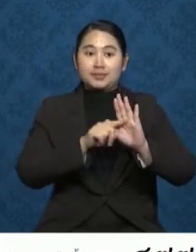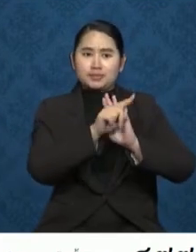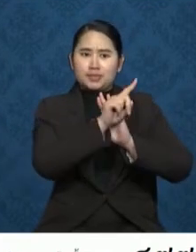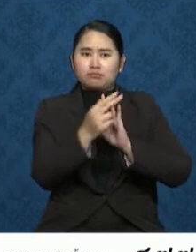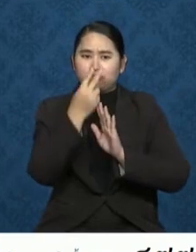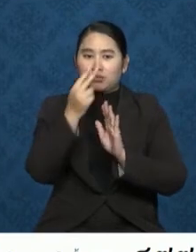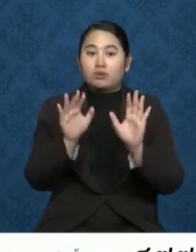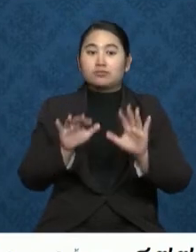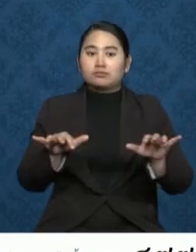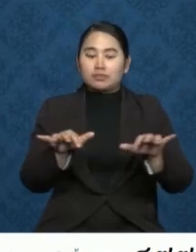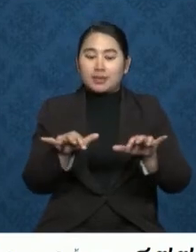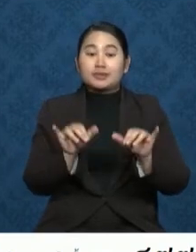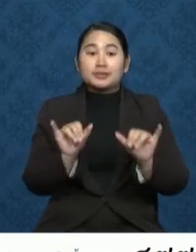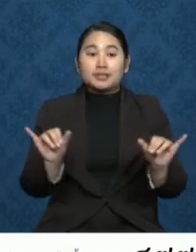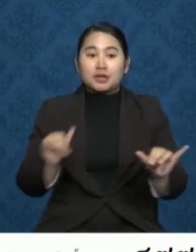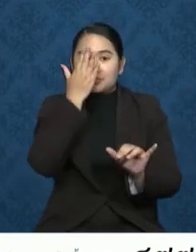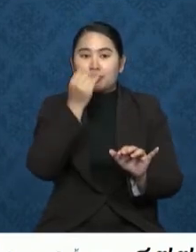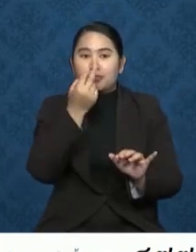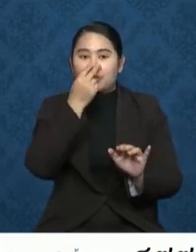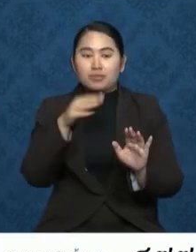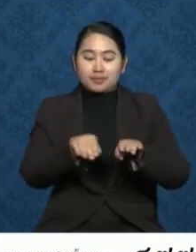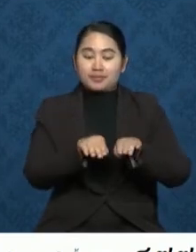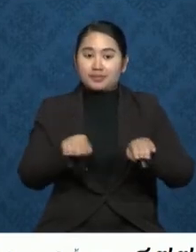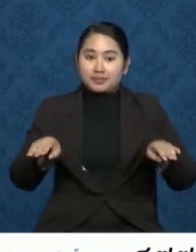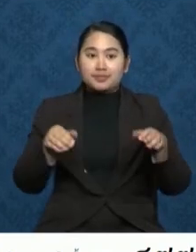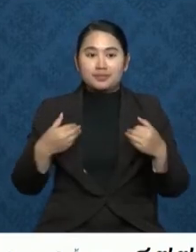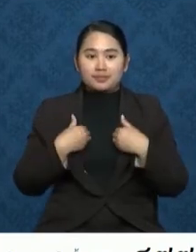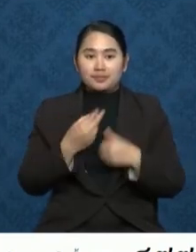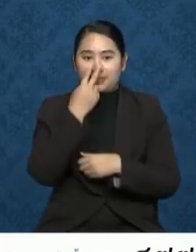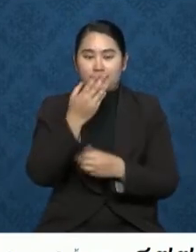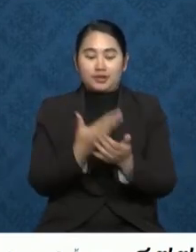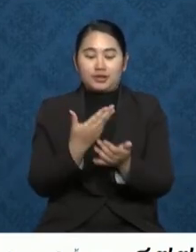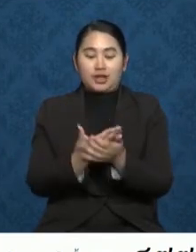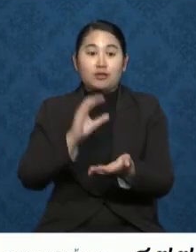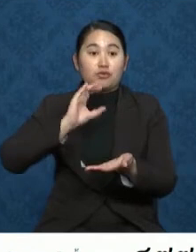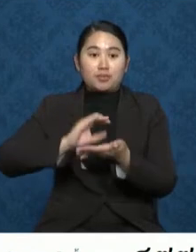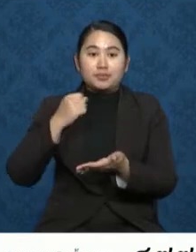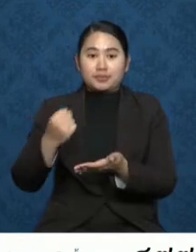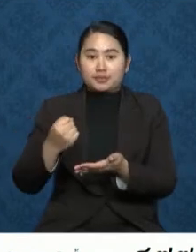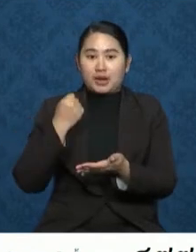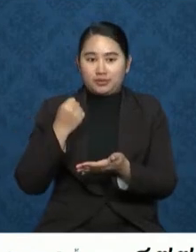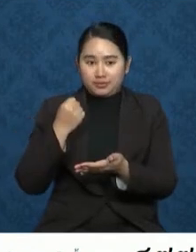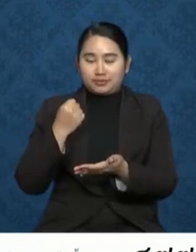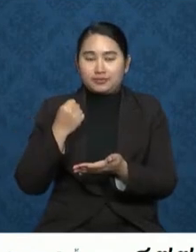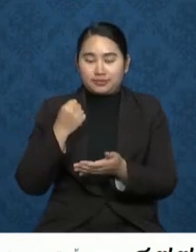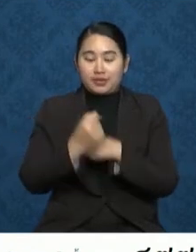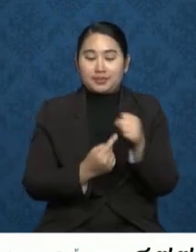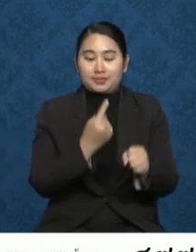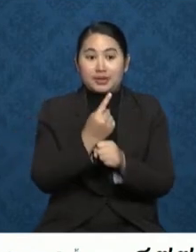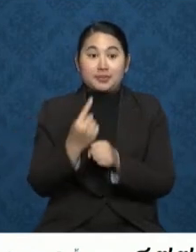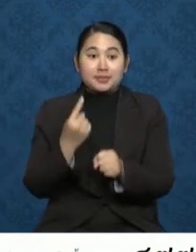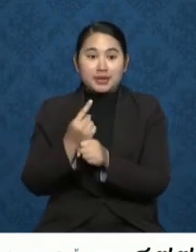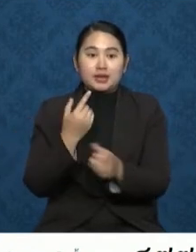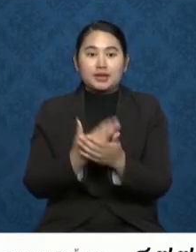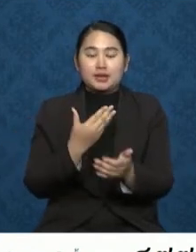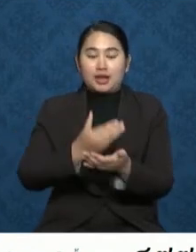ามอะไรมากนักหรอกครับเพราะว่าตัวเลขค่อนข้างจะสม่ำเสมออีกทั้งสัดส่วนงบความมั่นคงต่อวงเงินงบประมาณทั้งหมดในแต่ละปีและสัดส่วนง